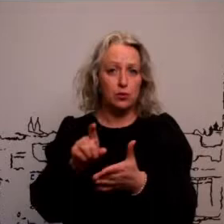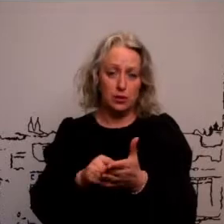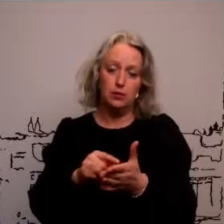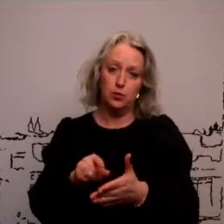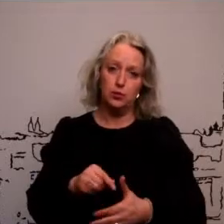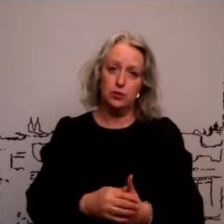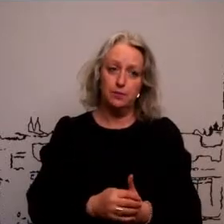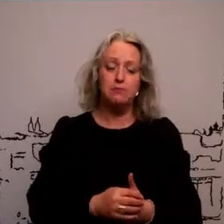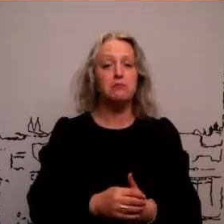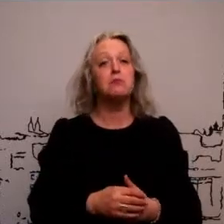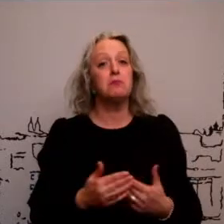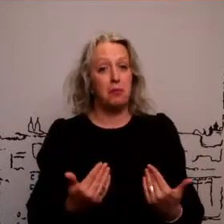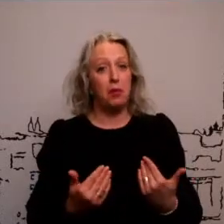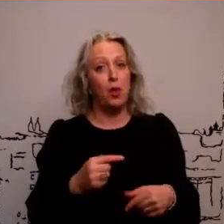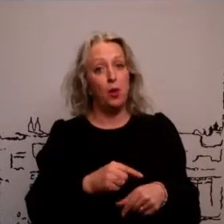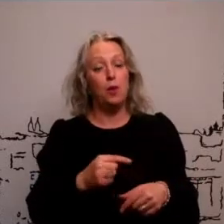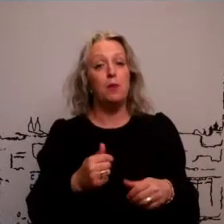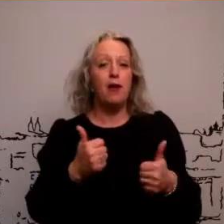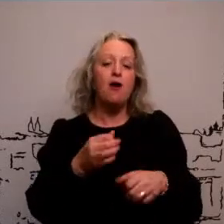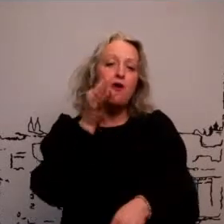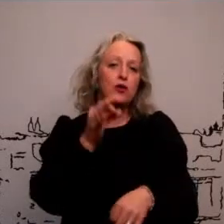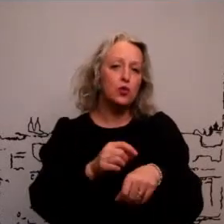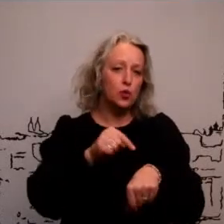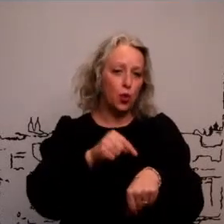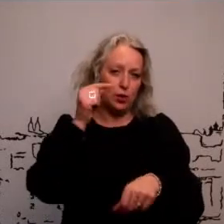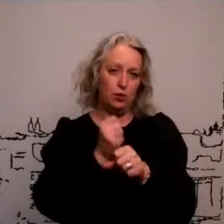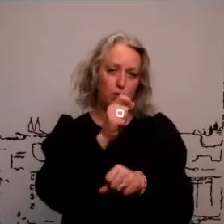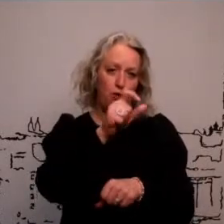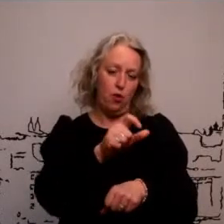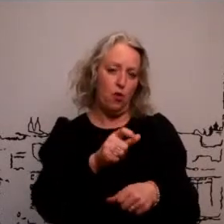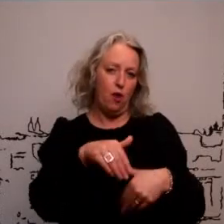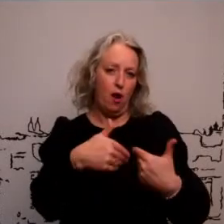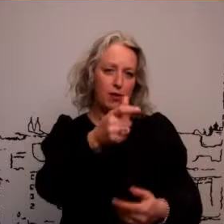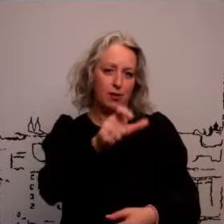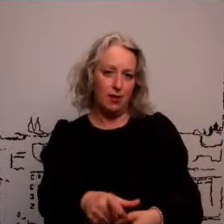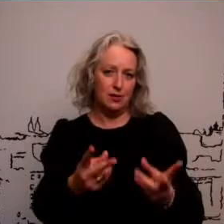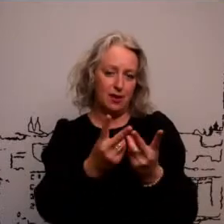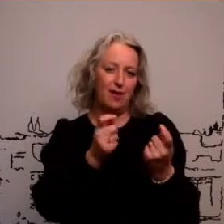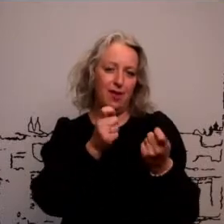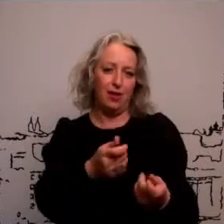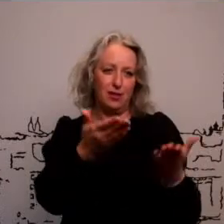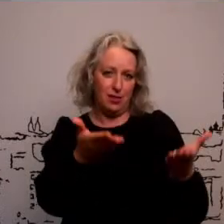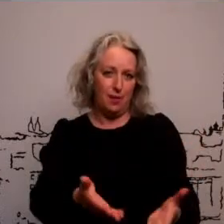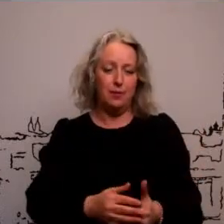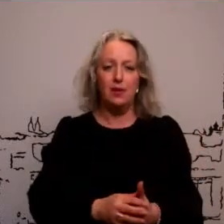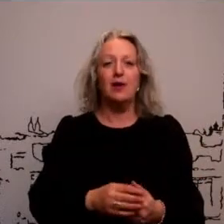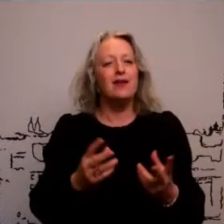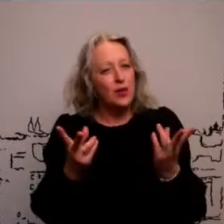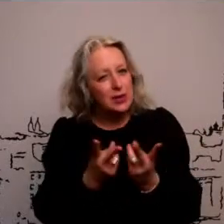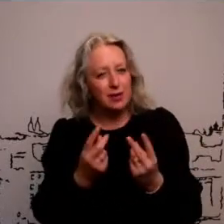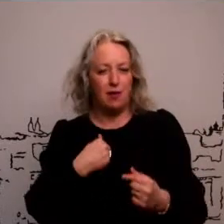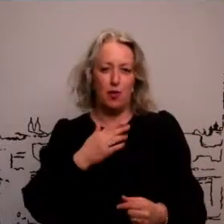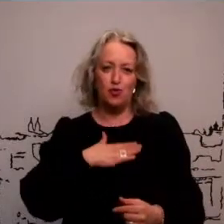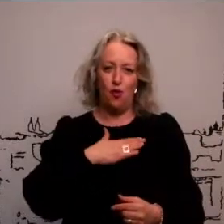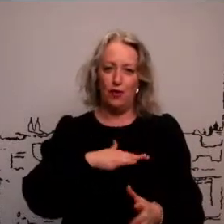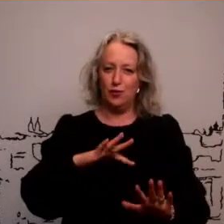tööandja. Tänane ja vastutustundliku tööandja minu mõelest näitaja, et seda ma